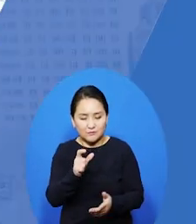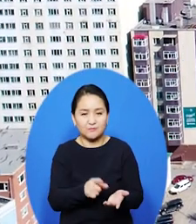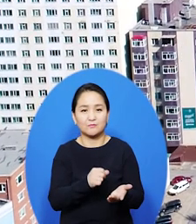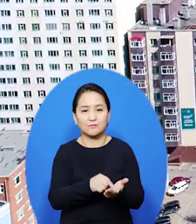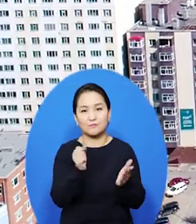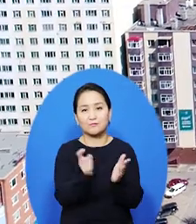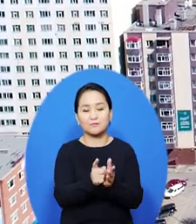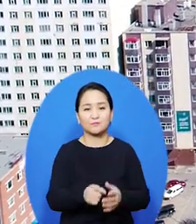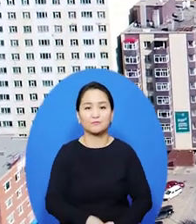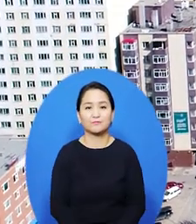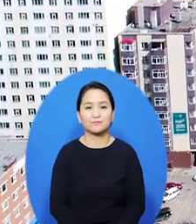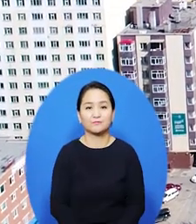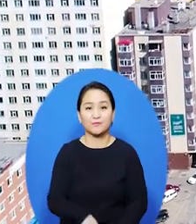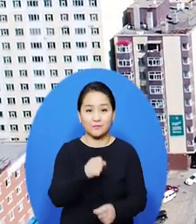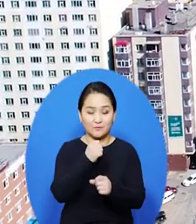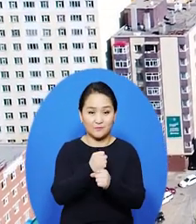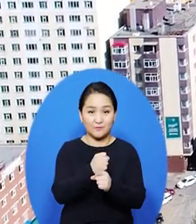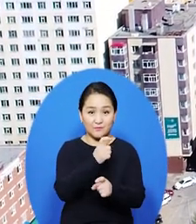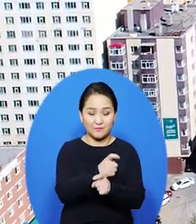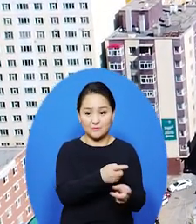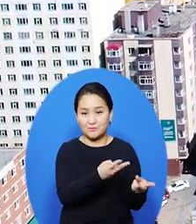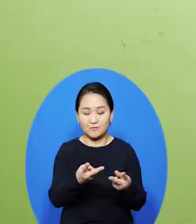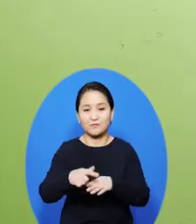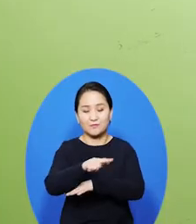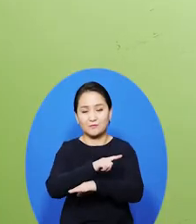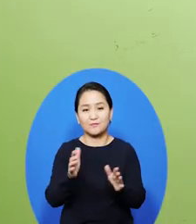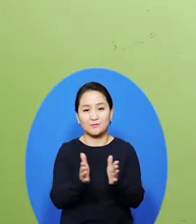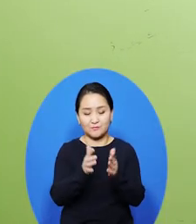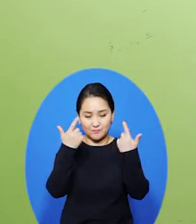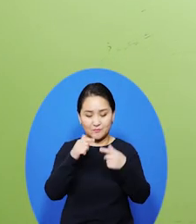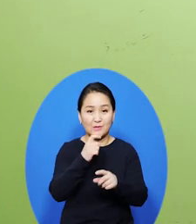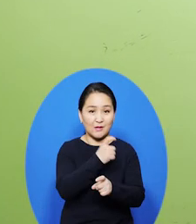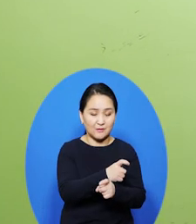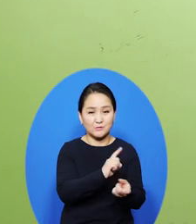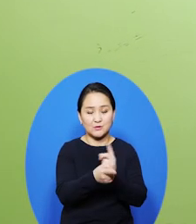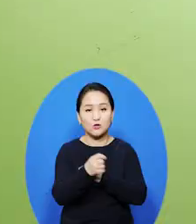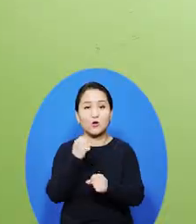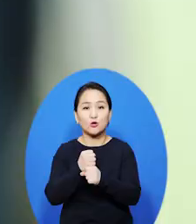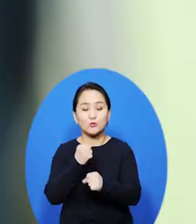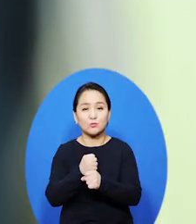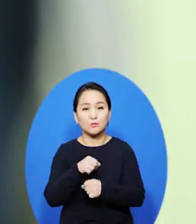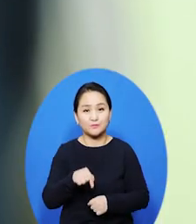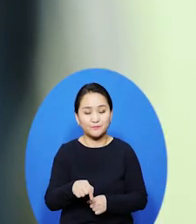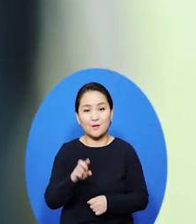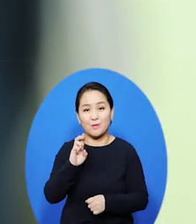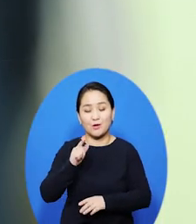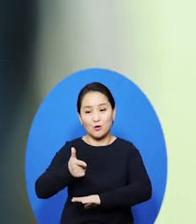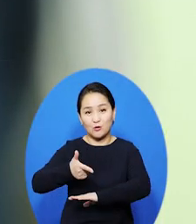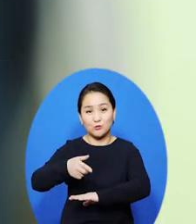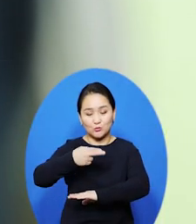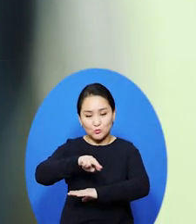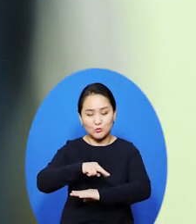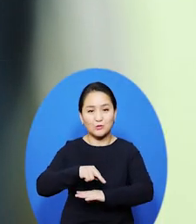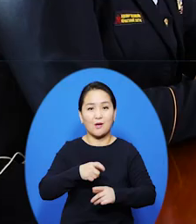хэрэгтэй. Хөдөлмөр халамжийн үйлчилгээний газартай хамтран зохион байгуулж байгаа халамжаас хөдөлмөрт нэвтрүүлгийн ээлжит дугаар Баянгол дүүргийн хөдөлмөр